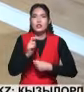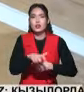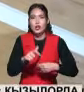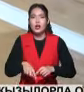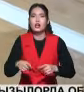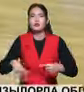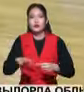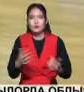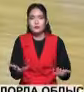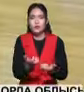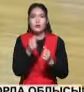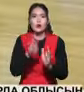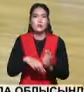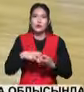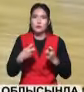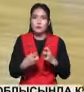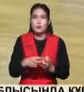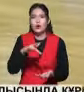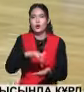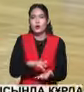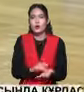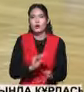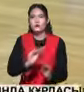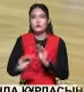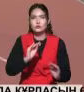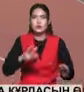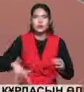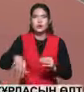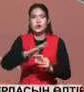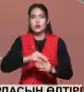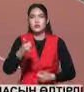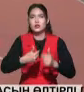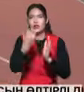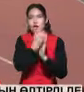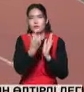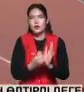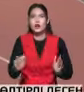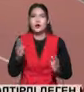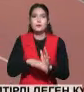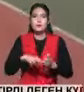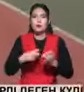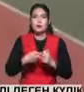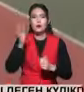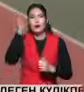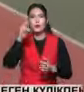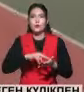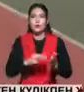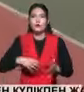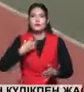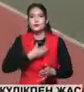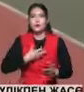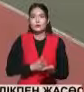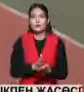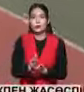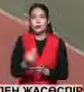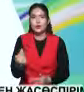қоғамға бейімдеу, кедергісіз орта қалыптастыру. Осының бәрі сайлауалды бағдарлама мен кедергісіз келешек жобасының негізгі бағыттарының